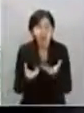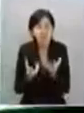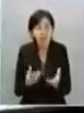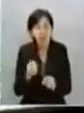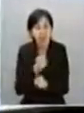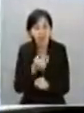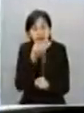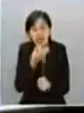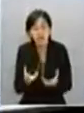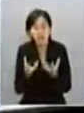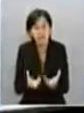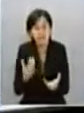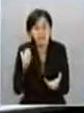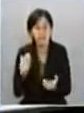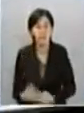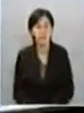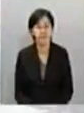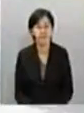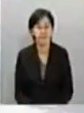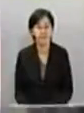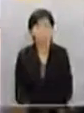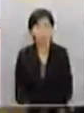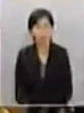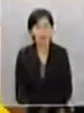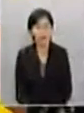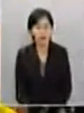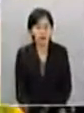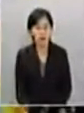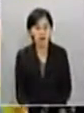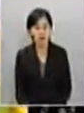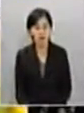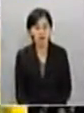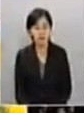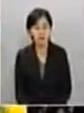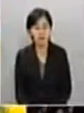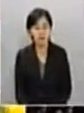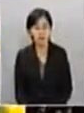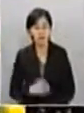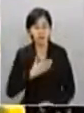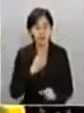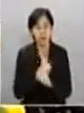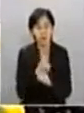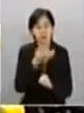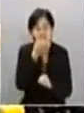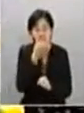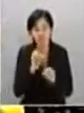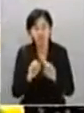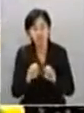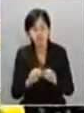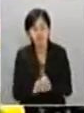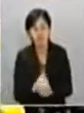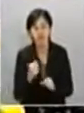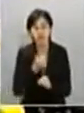าชีพต่างๆให้ด้วย คือเราก็เลยเพราะในหน่วยงานของเราเนี่ยมันทำในเรื่องของการฝึกอาชีพใช่ไหมคะเน้นเรื่องของการฝึกอาชี